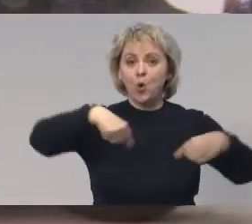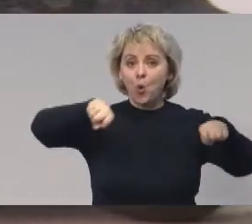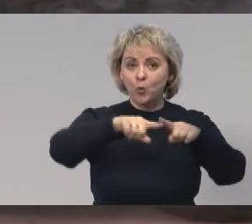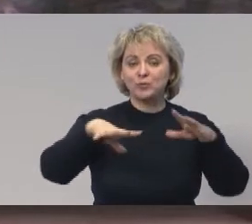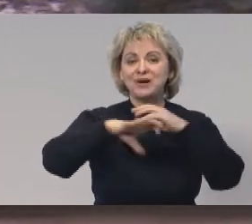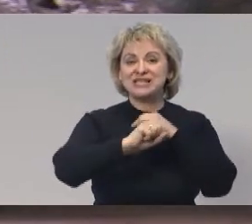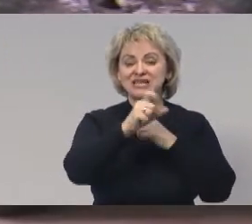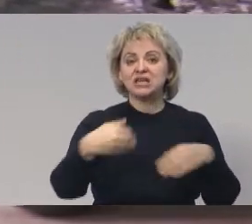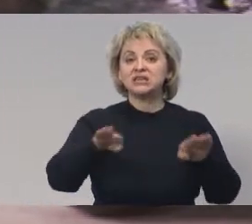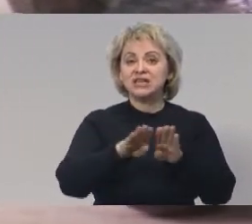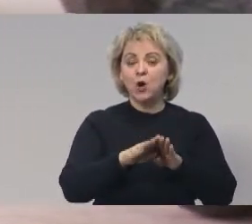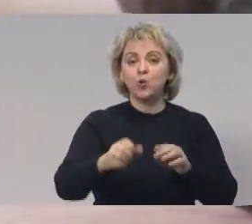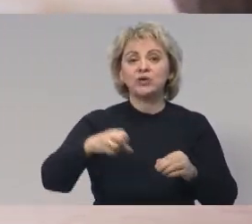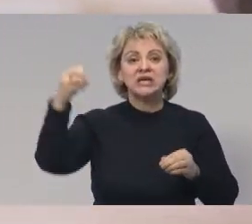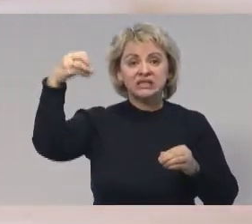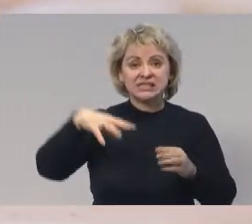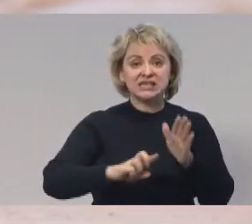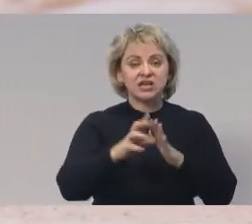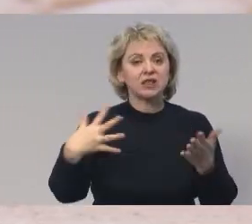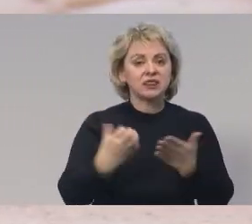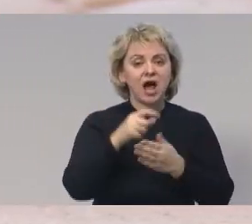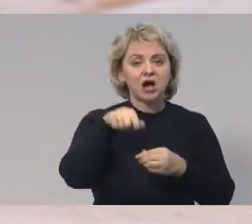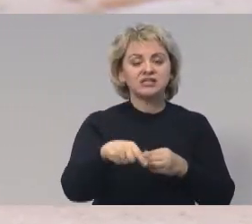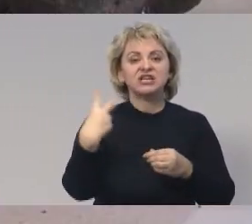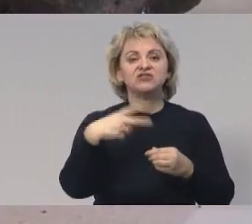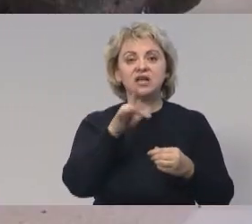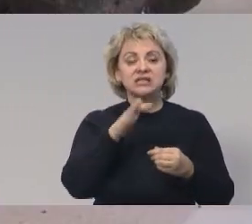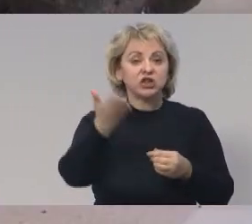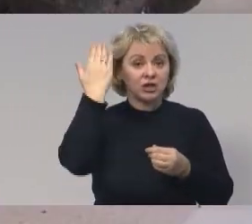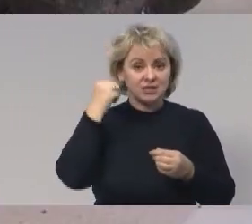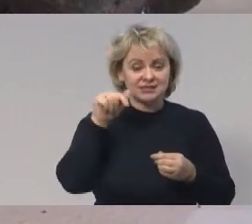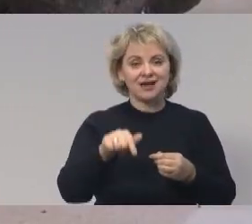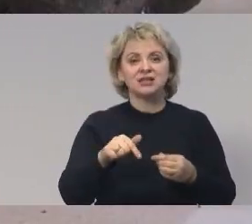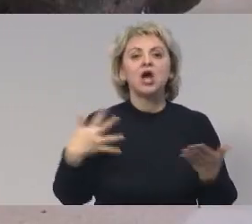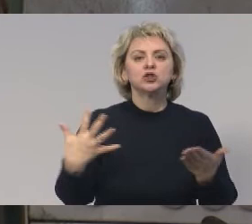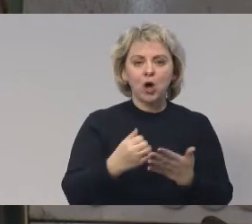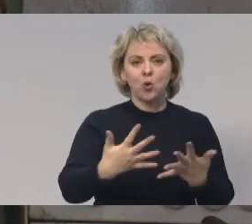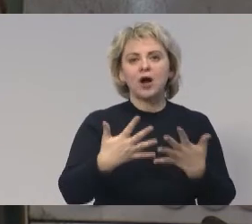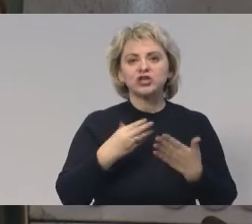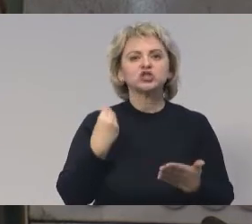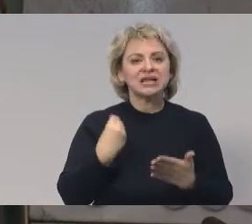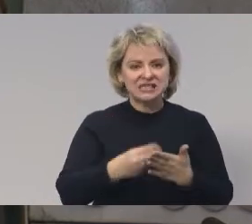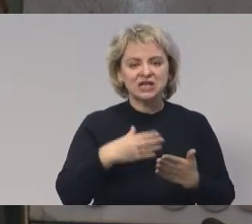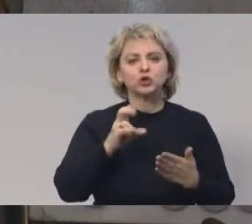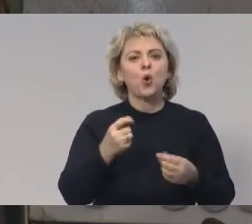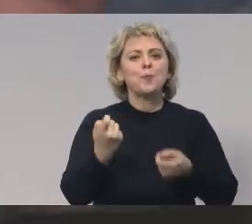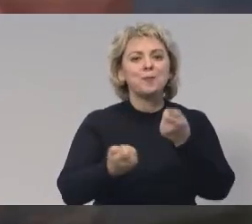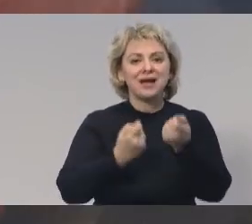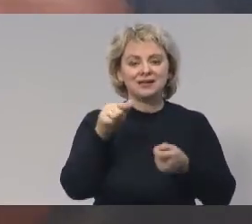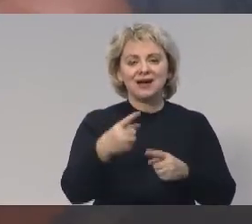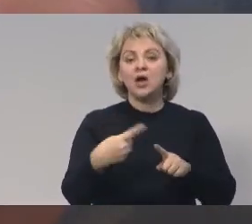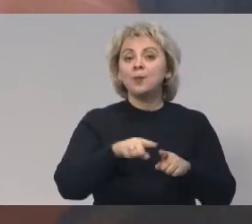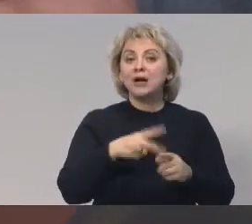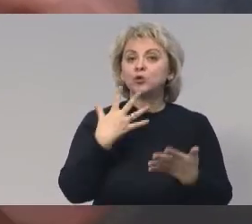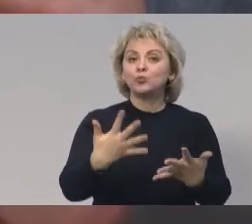Последний раз такую деталь церковной люстры находили в Азове почти 20 лет назад. Находка, конечно, ценная, но очень мелкая.